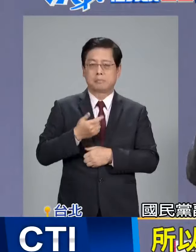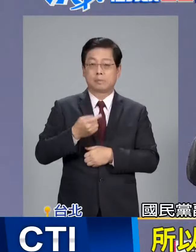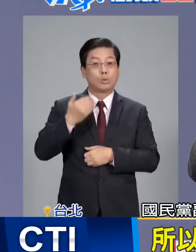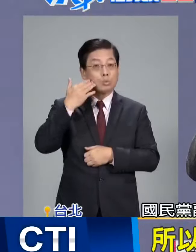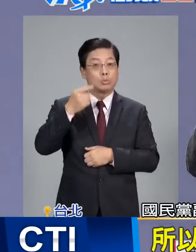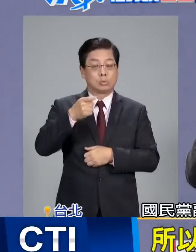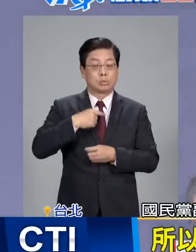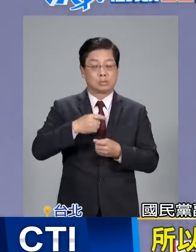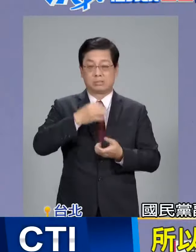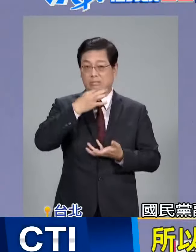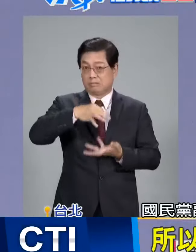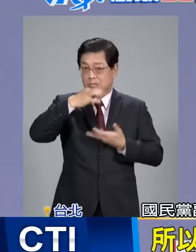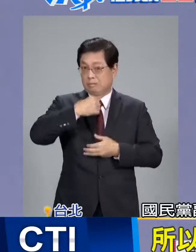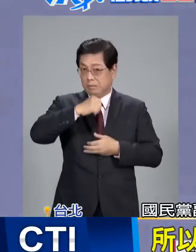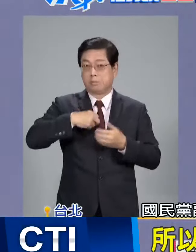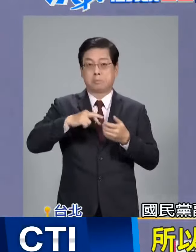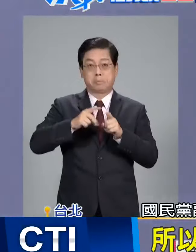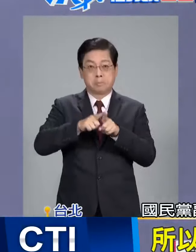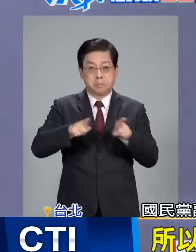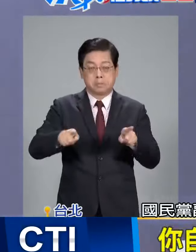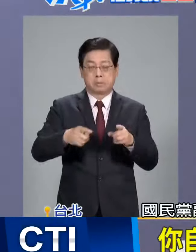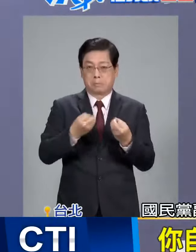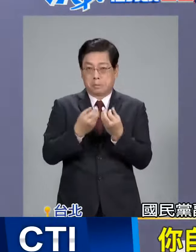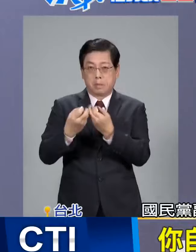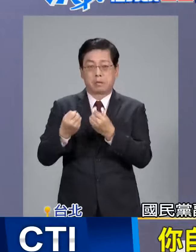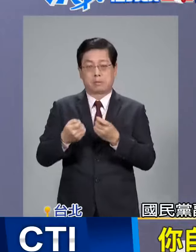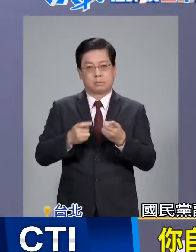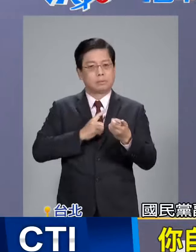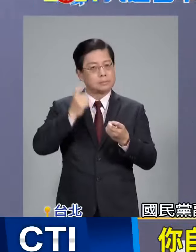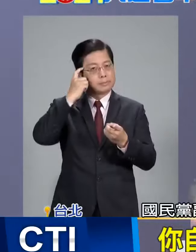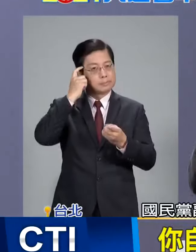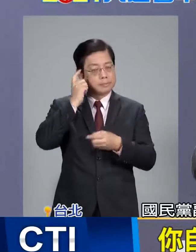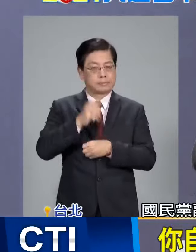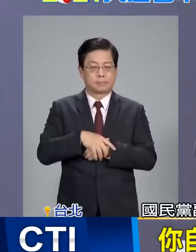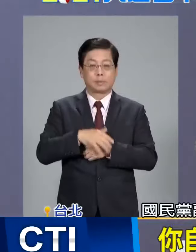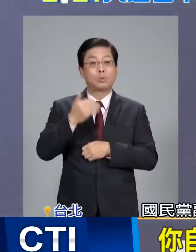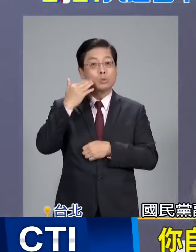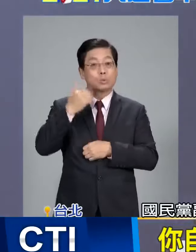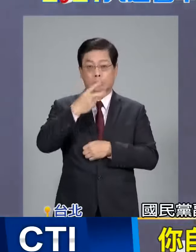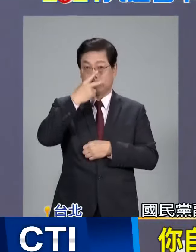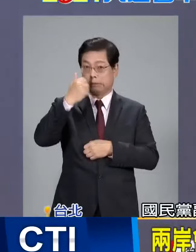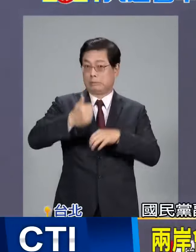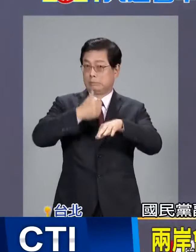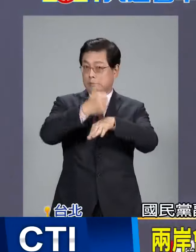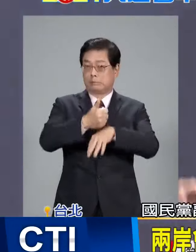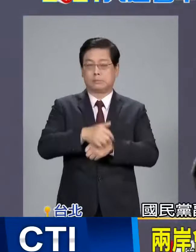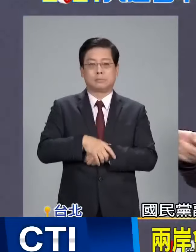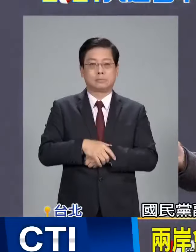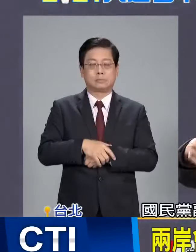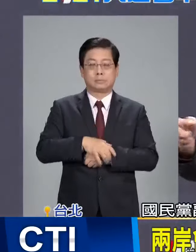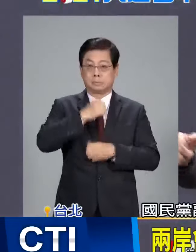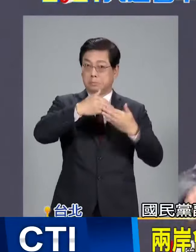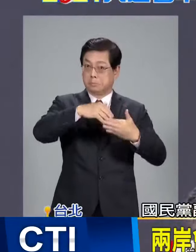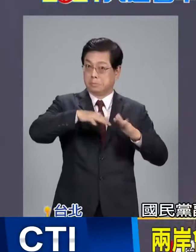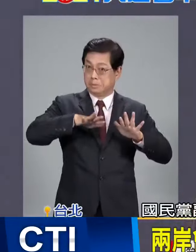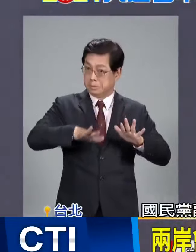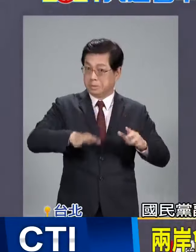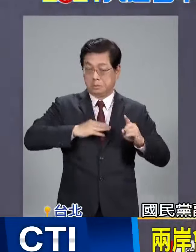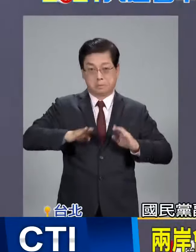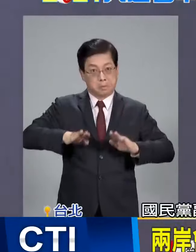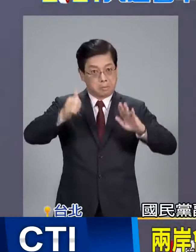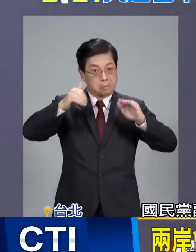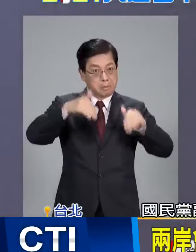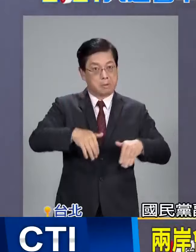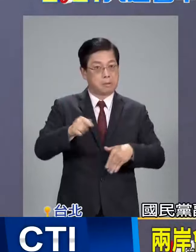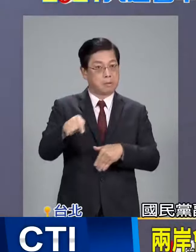果大家担心台湾的和平，你自己想想看，如果赖清德当选，两岸会比现在更好吗？还是